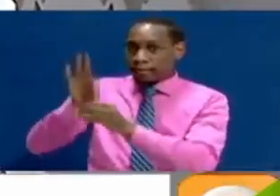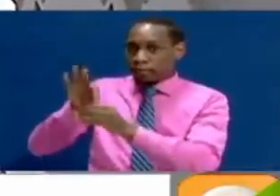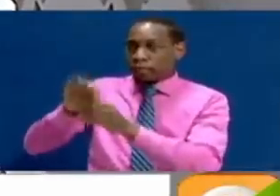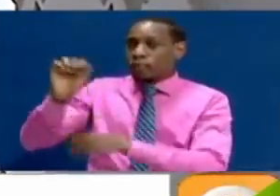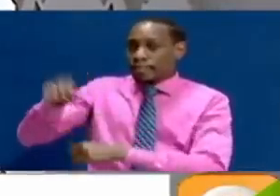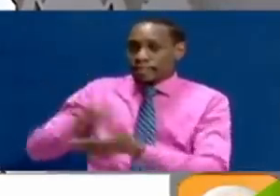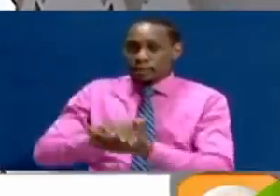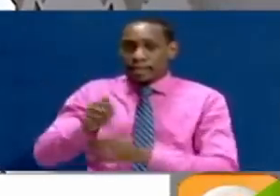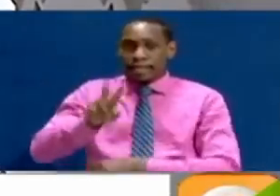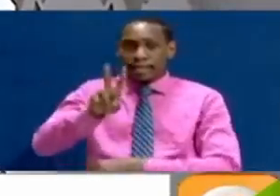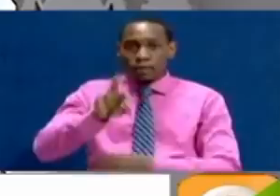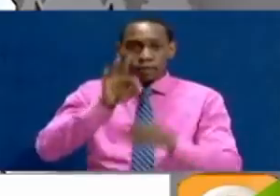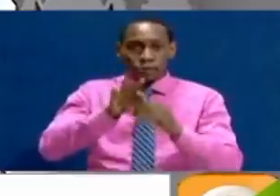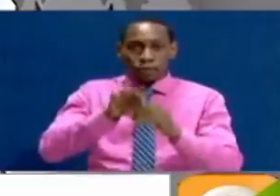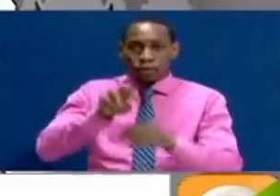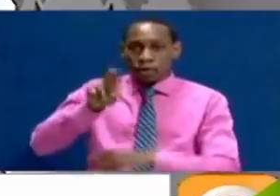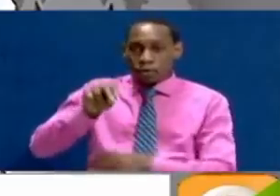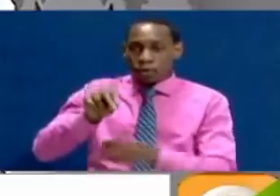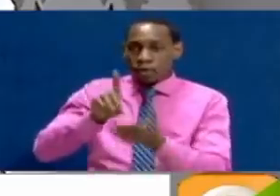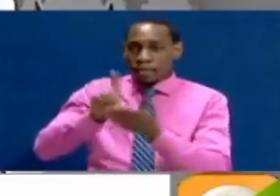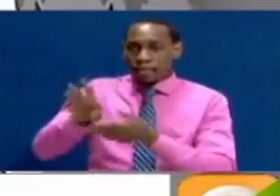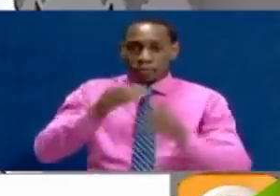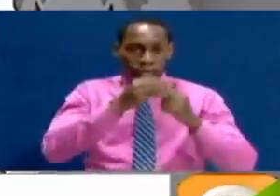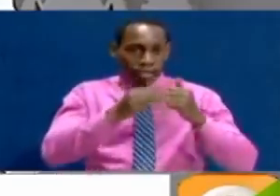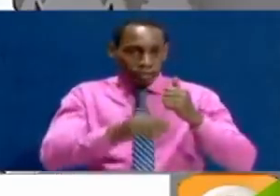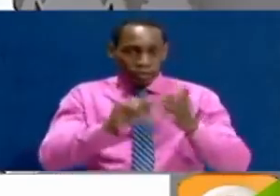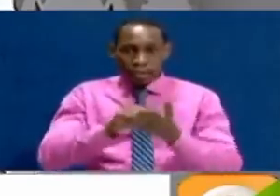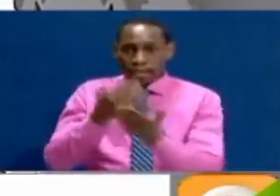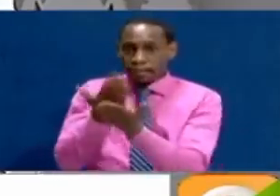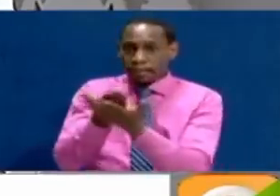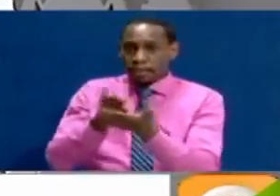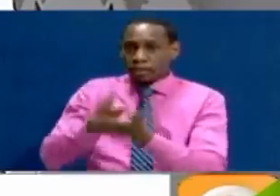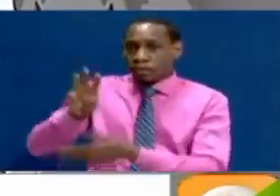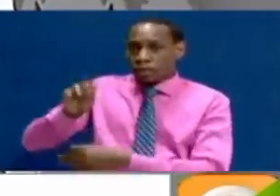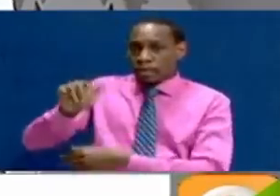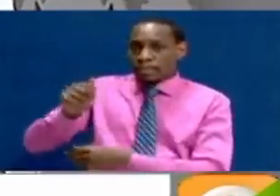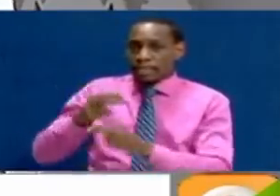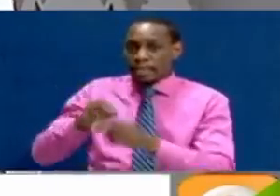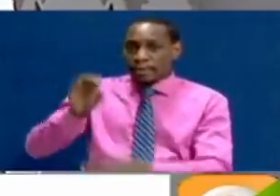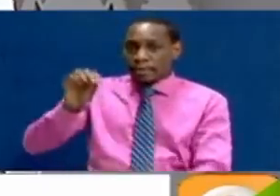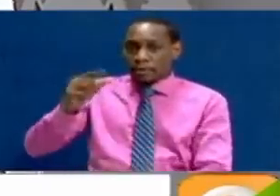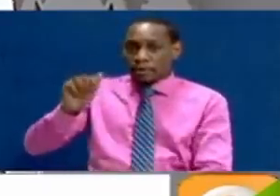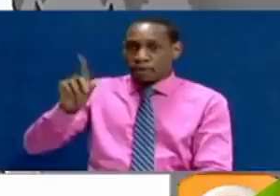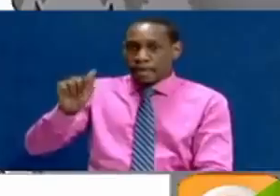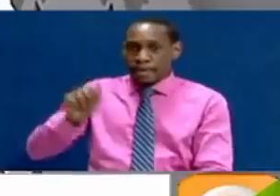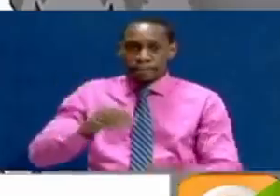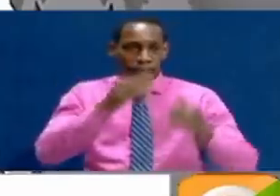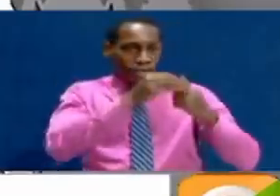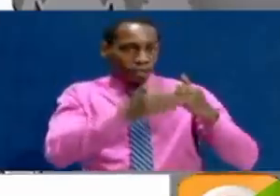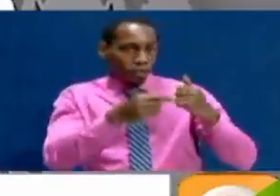kura ndio, huku wawili wakipinga mswada wa kumtimua Sonko uliowasilishwa na mwakilishi wodi Michael Ogada. Sonko hata